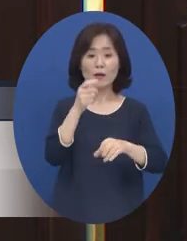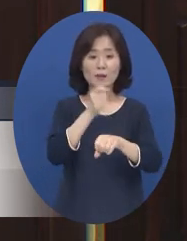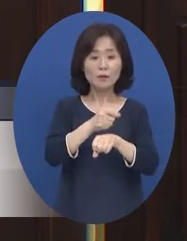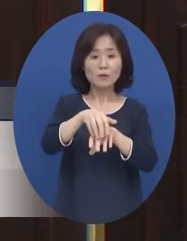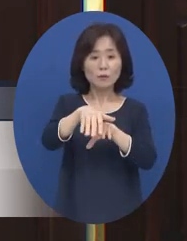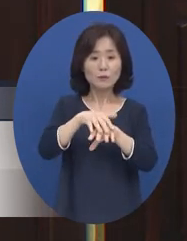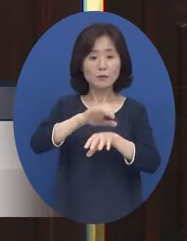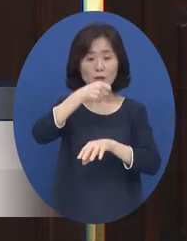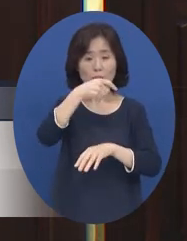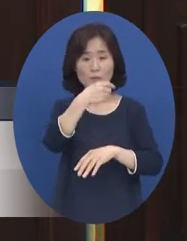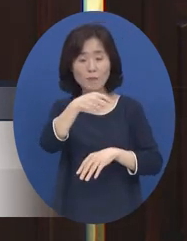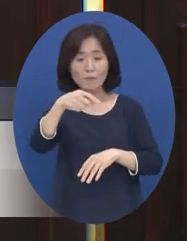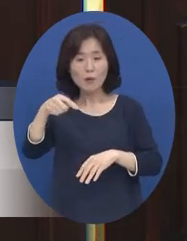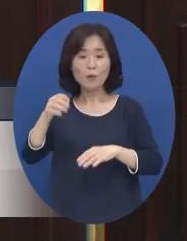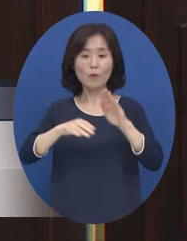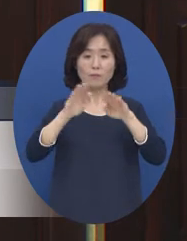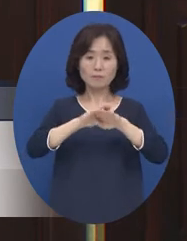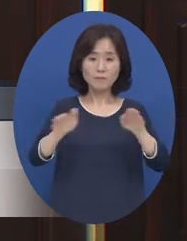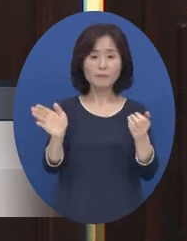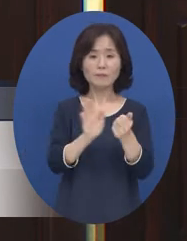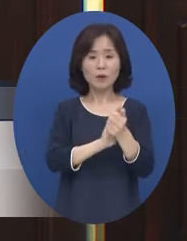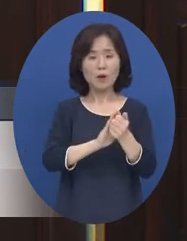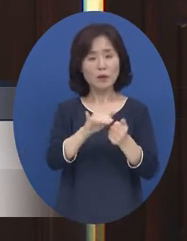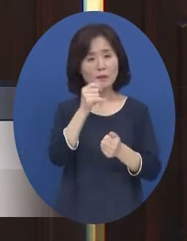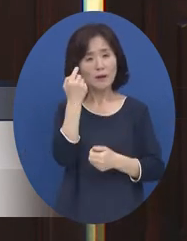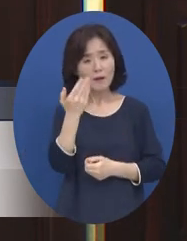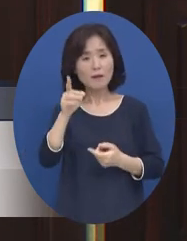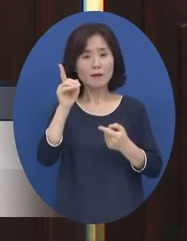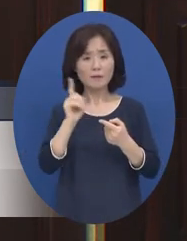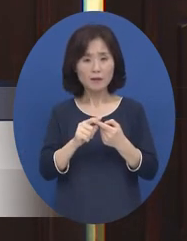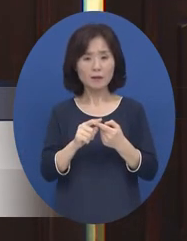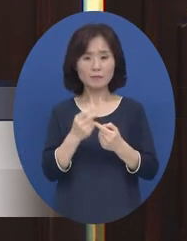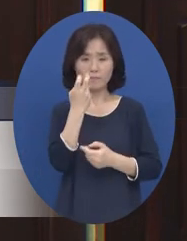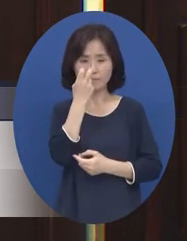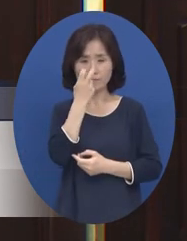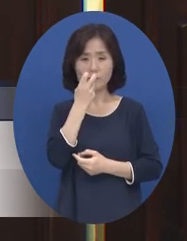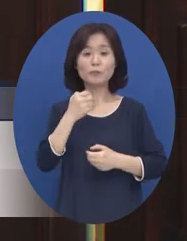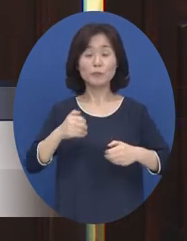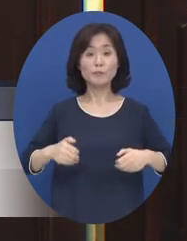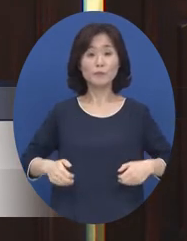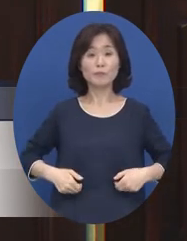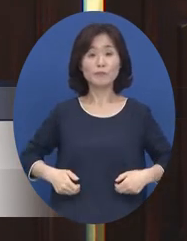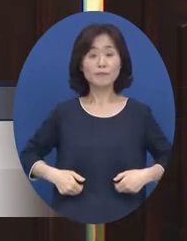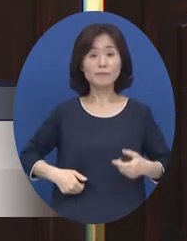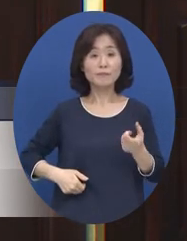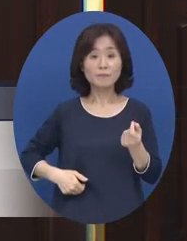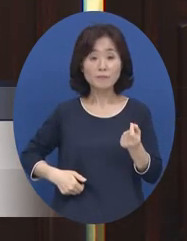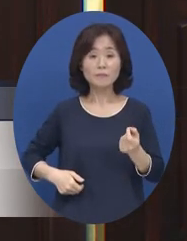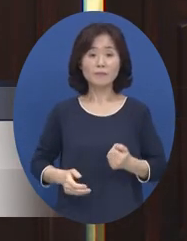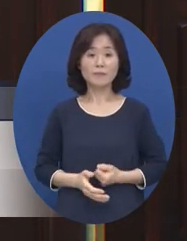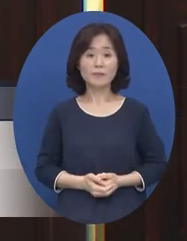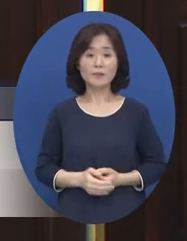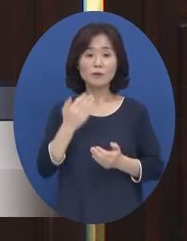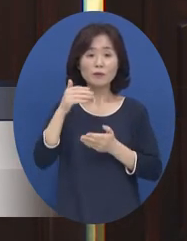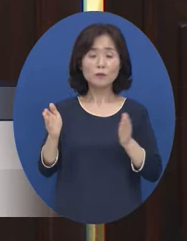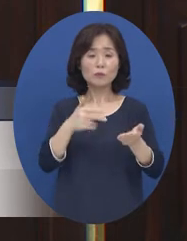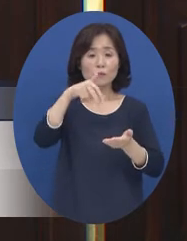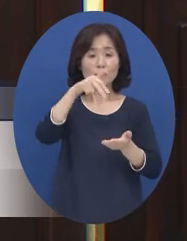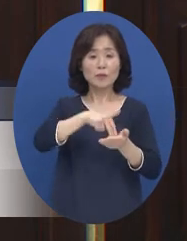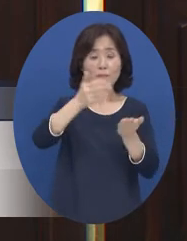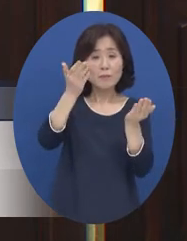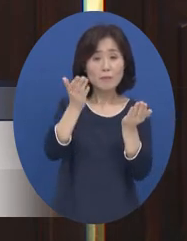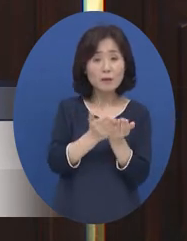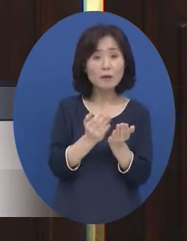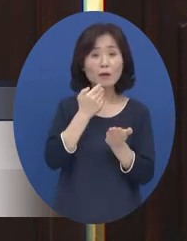조식 예산 등에서 공정한 대우를 받고 있는지에 대한 앵 처리 뒤져봐야 할 때가 됐습니다 형제의 상 에